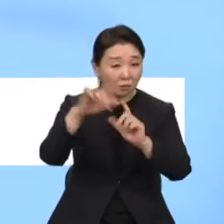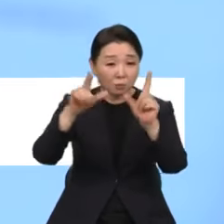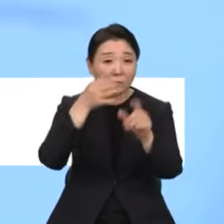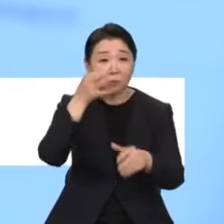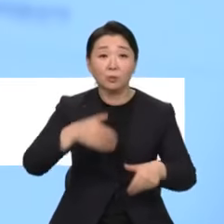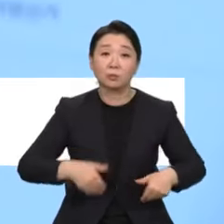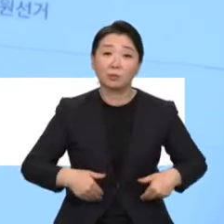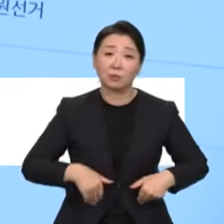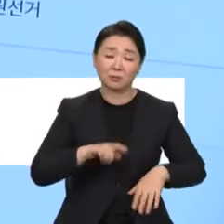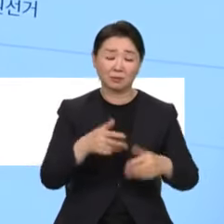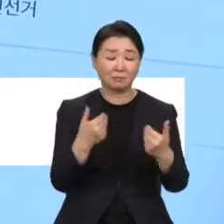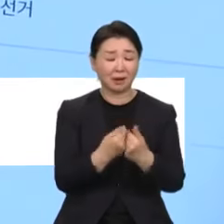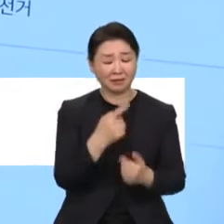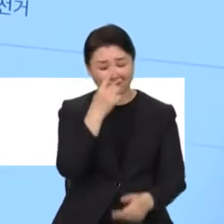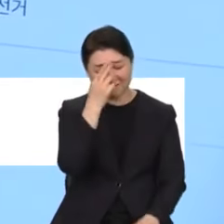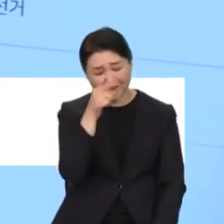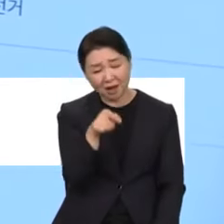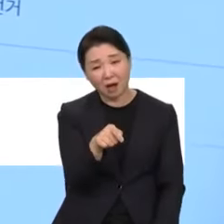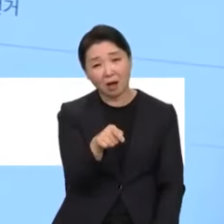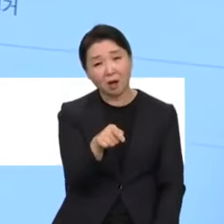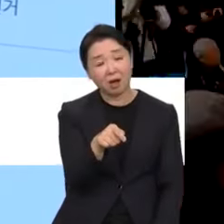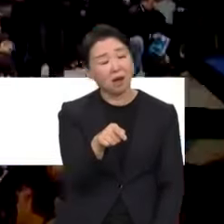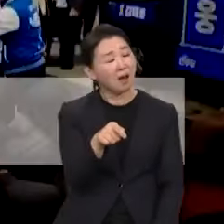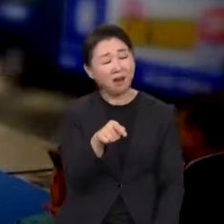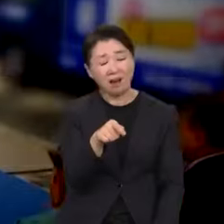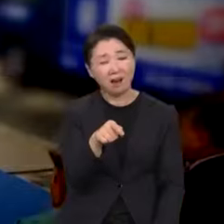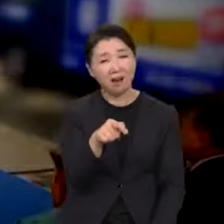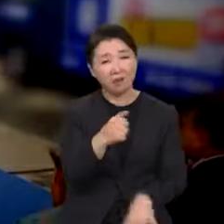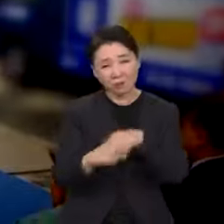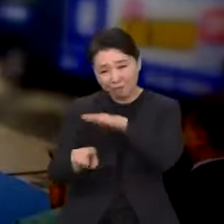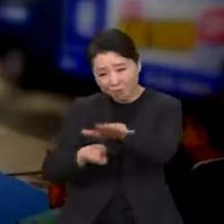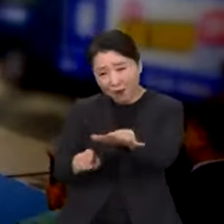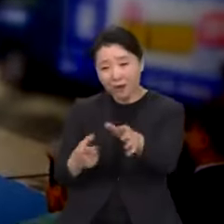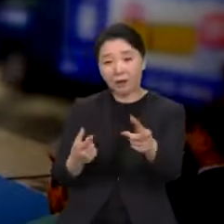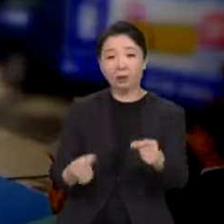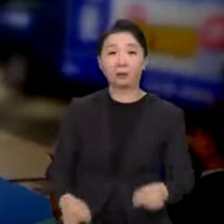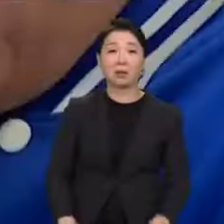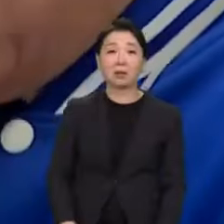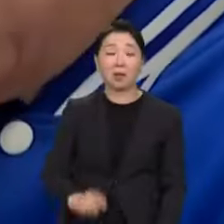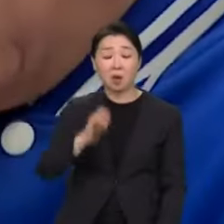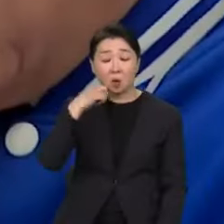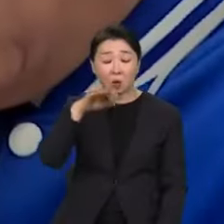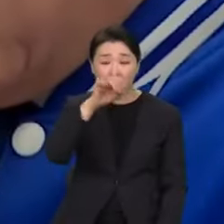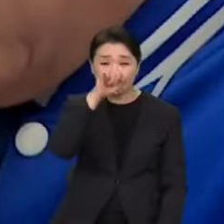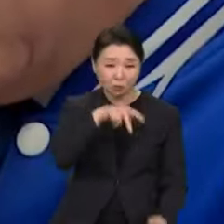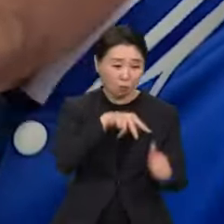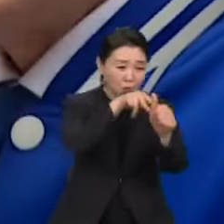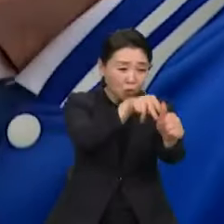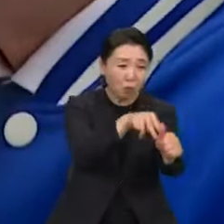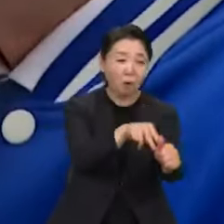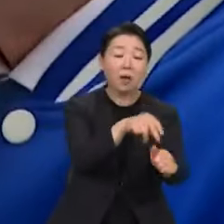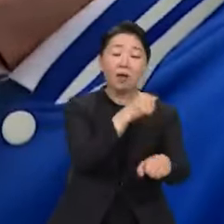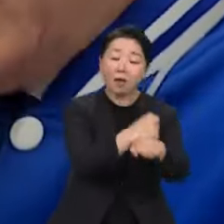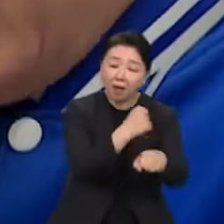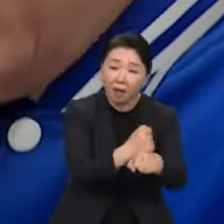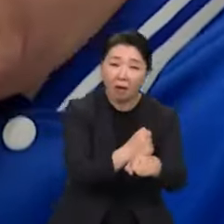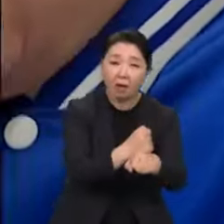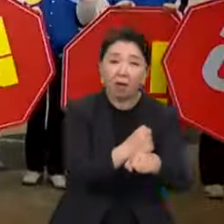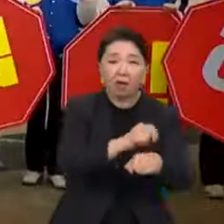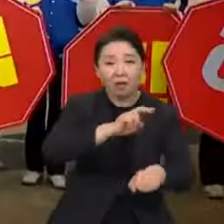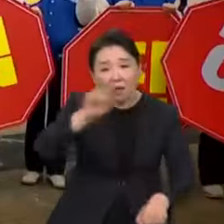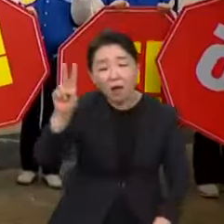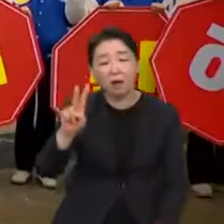되는데 정반대로 후퇴를 하고 있는 거고요. 오히려 어려운 지역에 좋은 후보가 출마해야 정치가 발전할 수 있다는